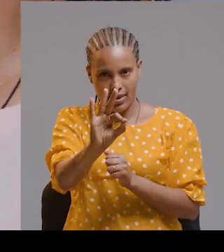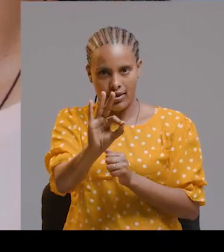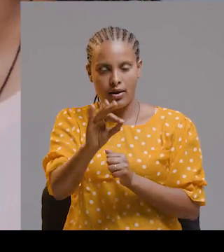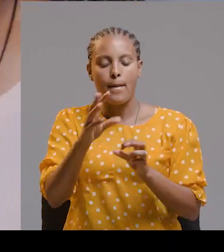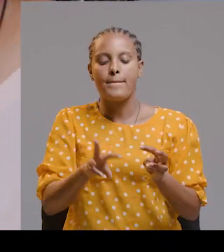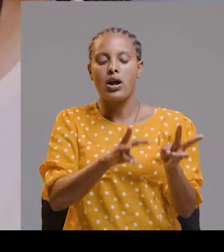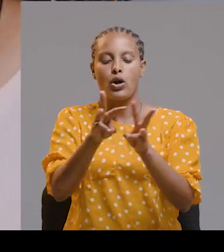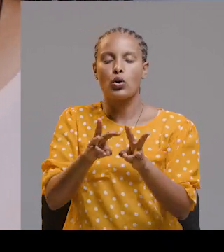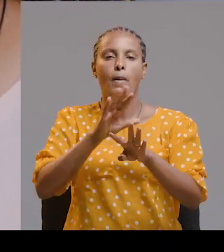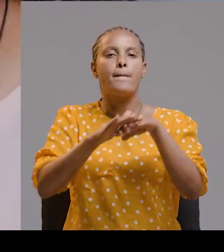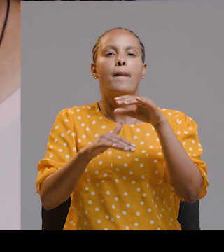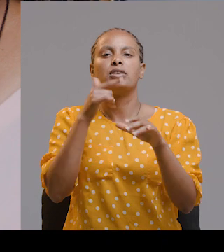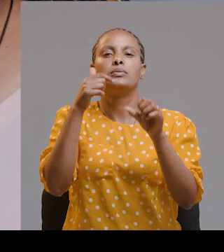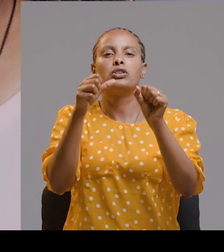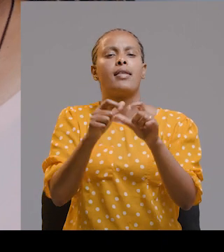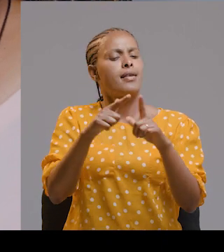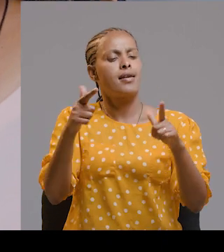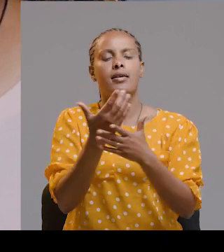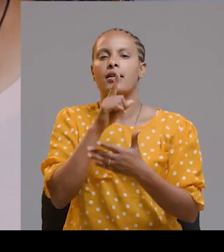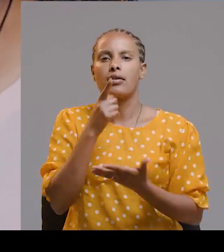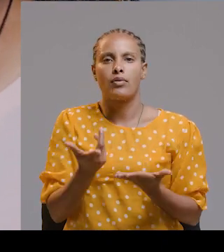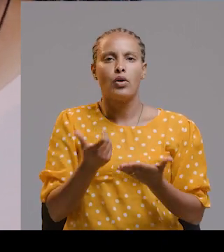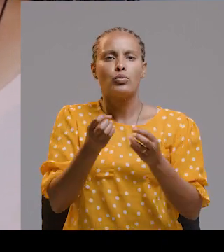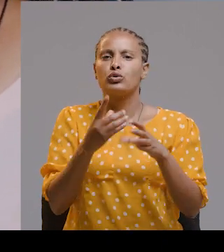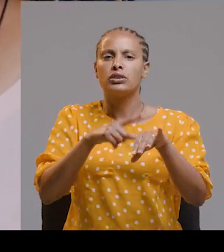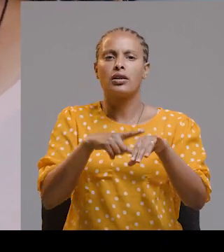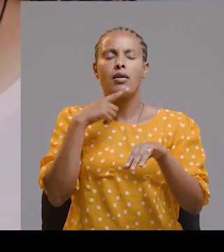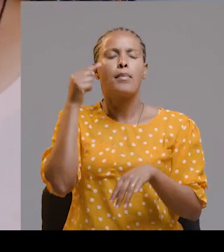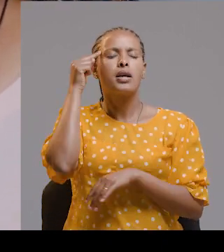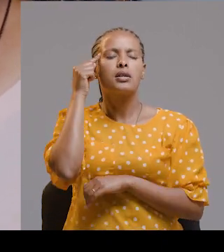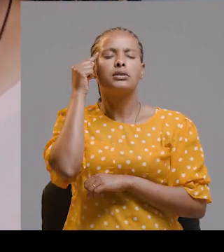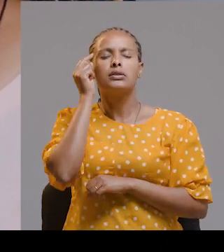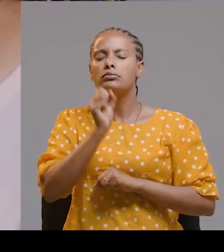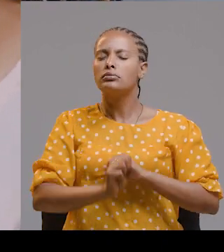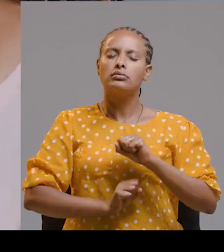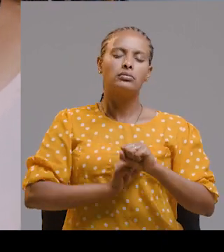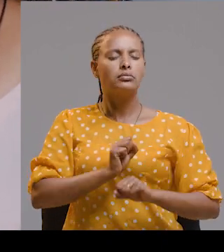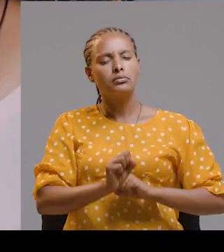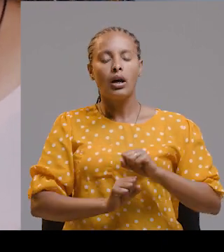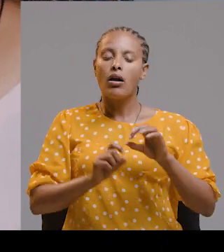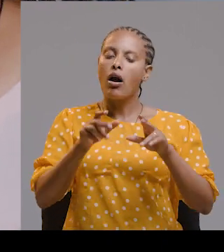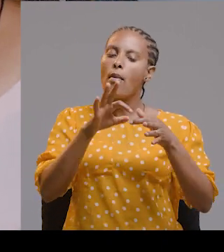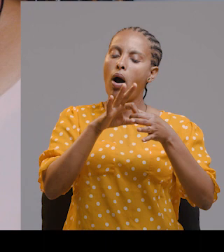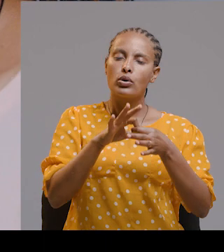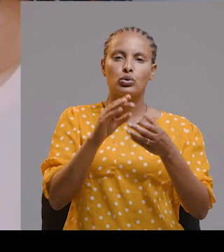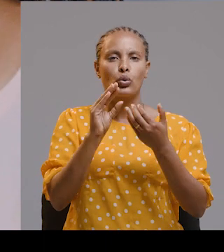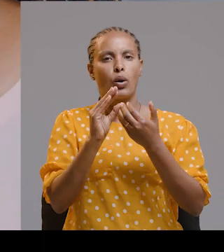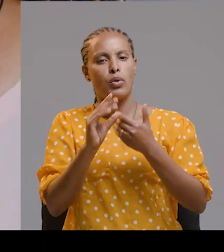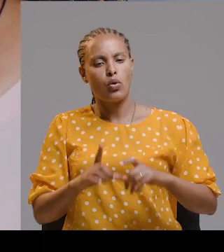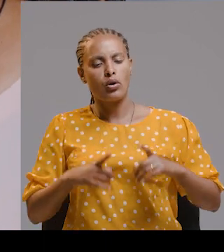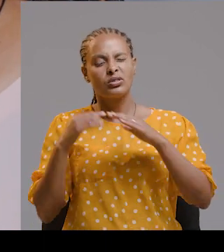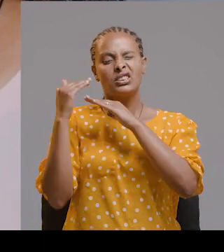دمو منگدوچن مامچاچت ماچال تلق نجر نو انا بزو گزي مياسسباچو نجر ينورال كما برسبو